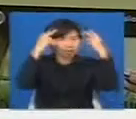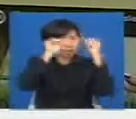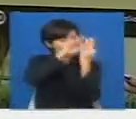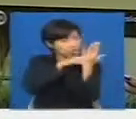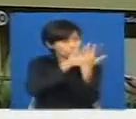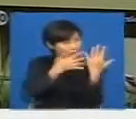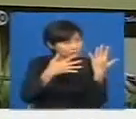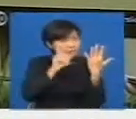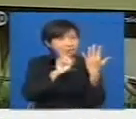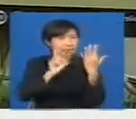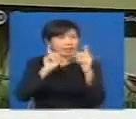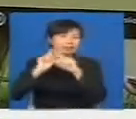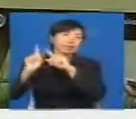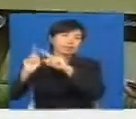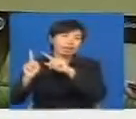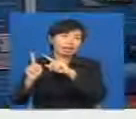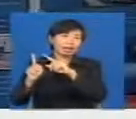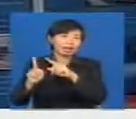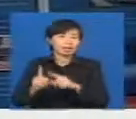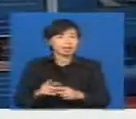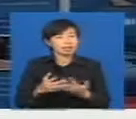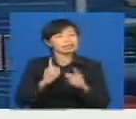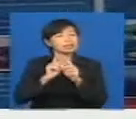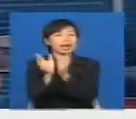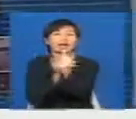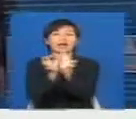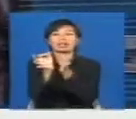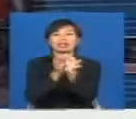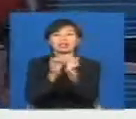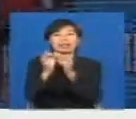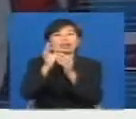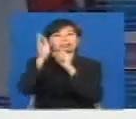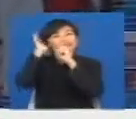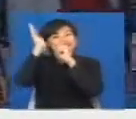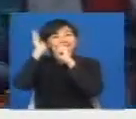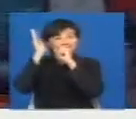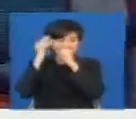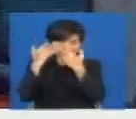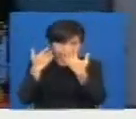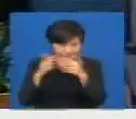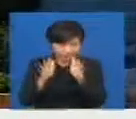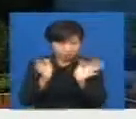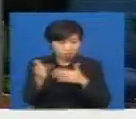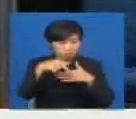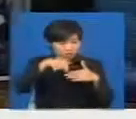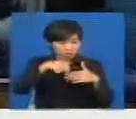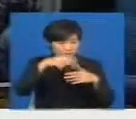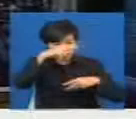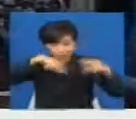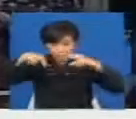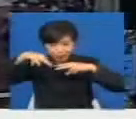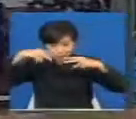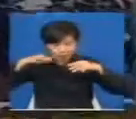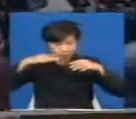งซิงเกิลคอมมานด์คืออะไรนะฮะ 2P2R คืออะไรอะไรเงี้ยนะ Air Approach คืออะไรนะฮะจากนั้นก็ออกจากห้องนี้ค